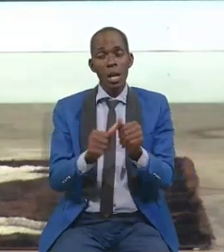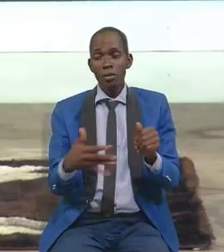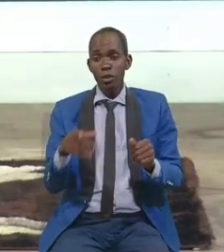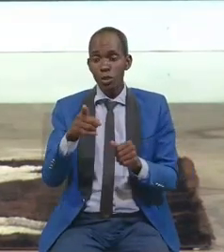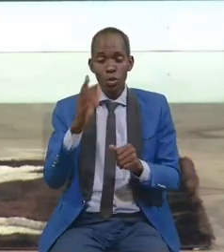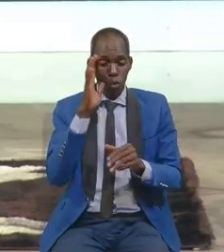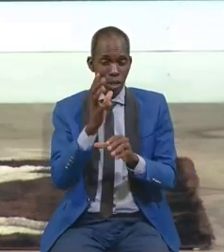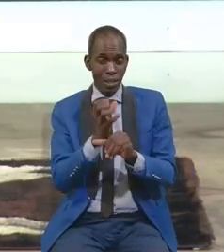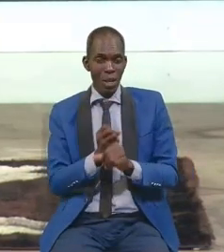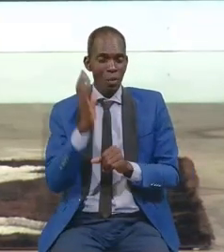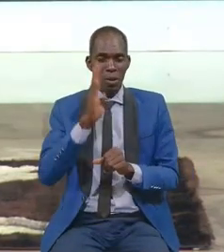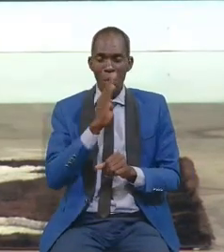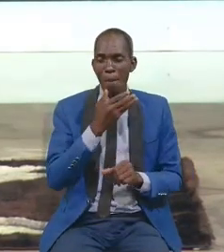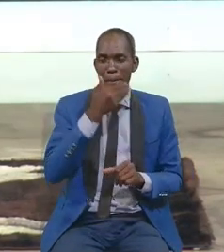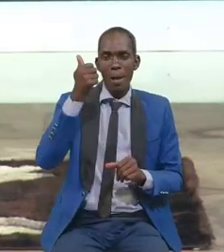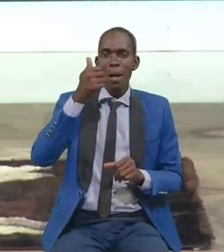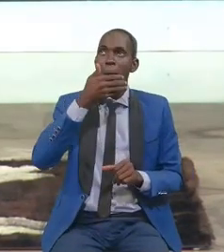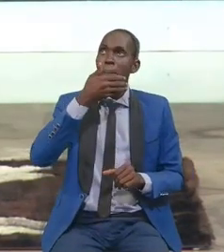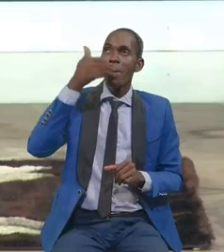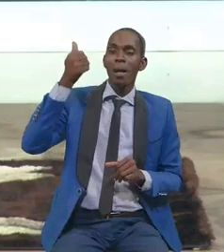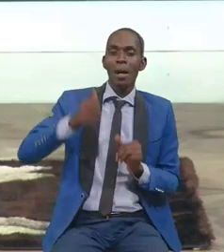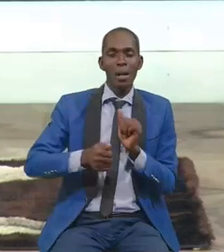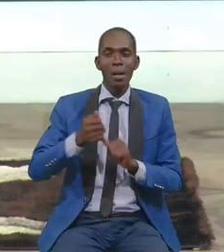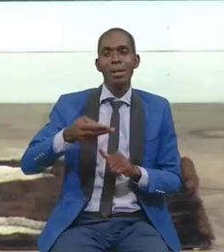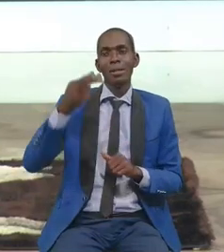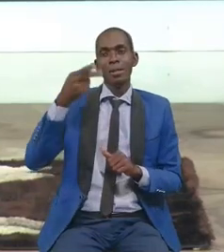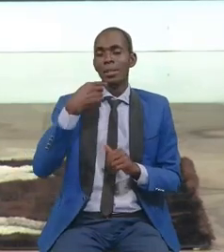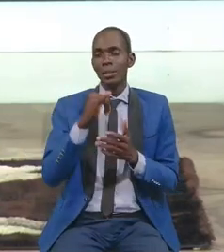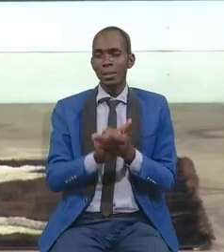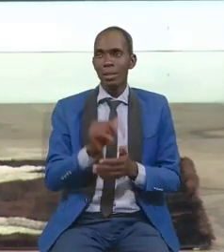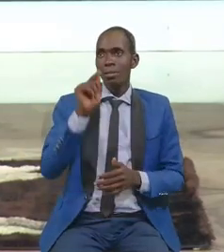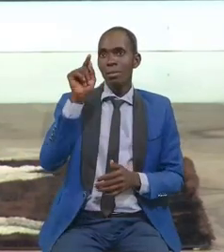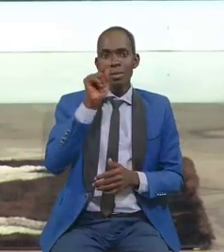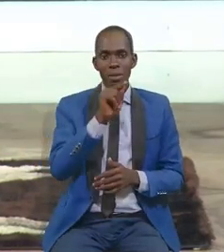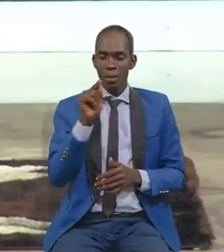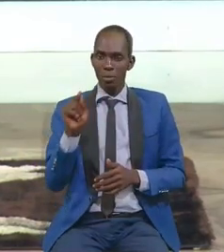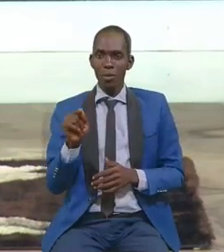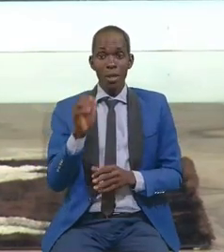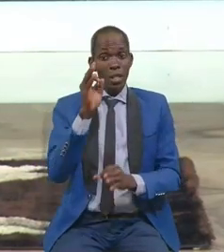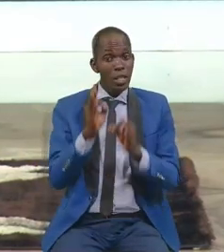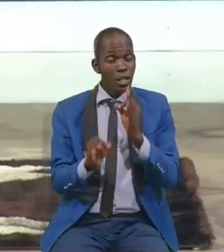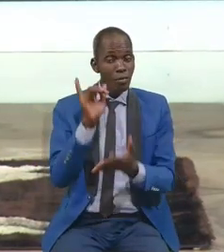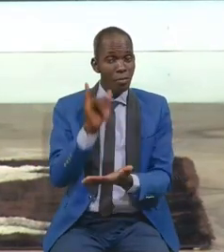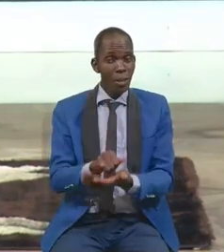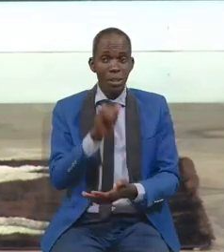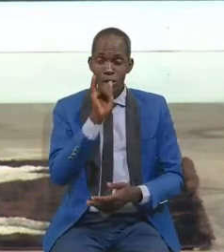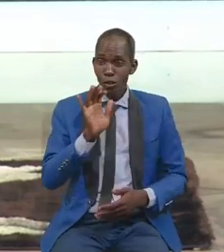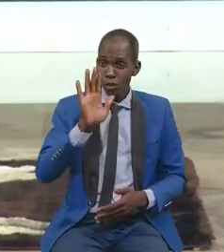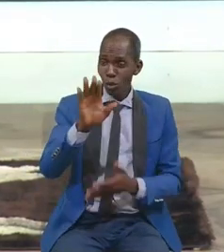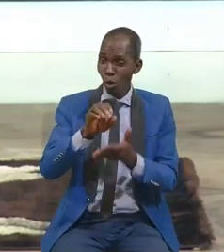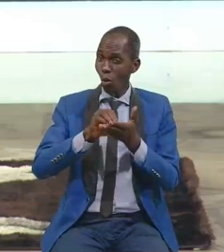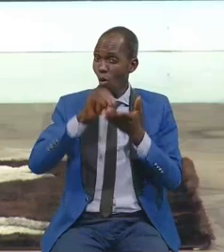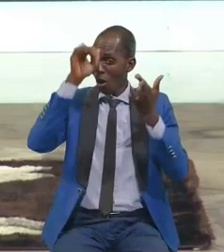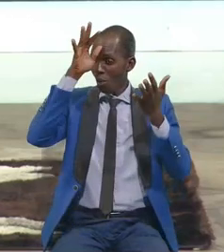choses meilleures, plus grandes, plus élevées. Ainsi donc, si c'est votre attente, ainsi donc, si